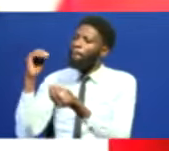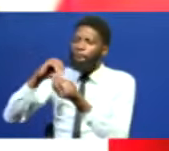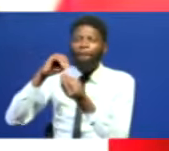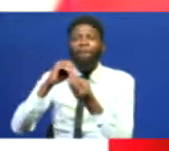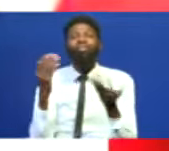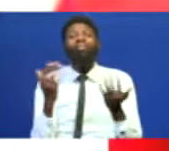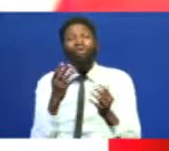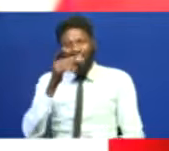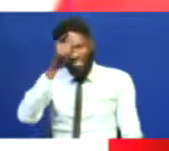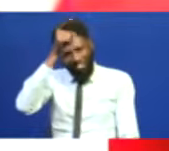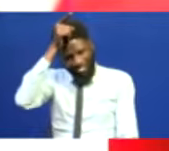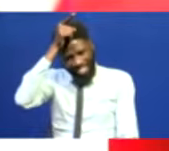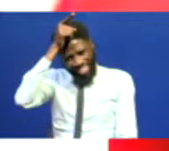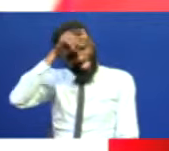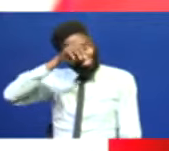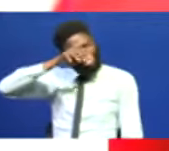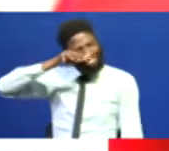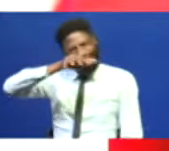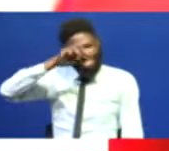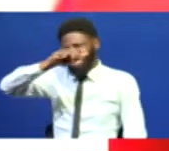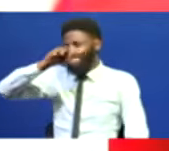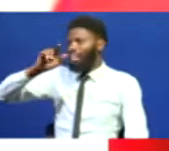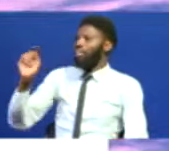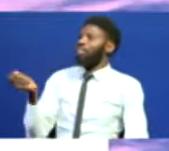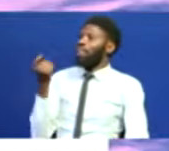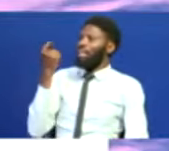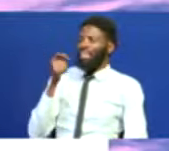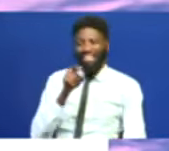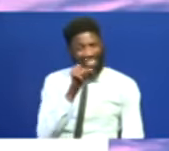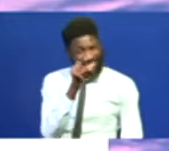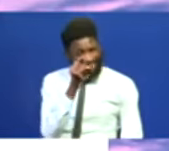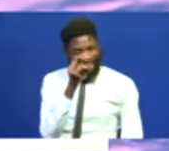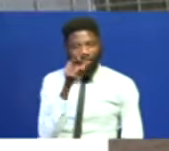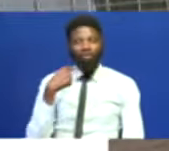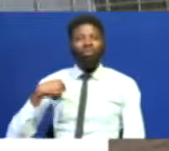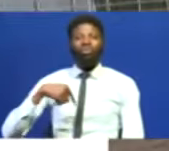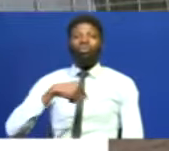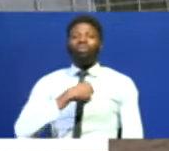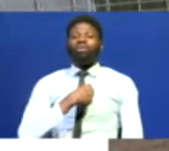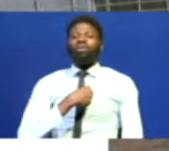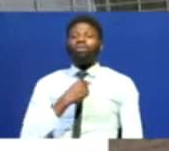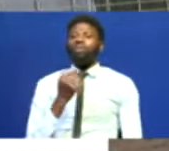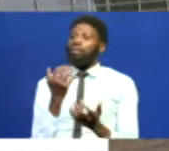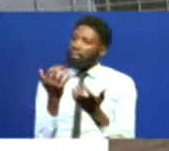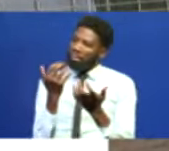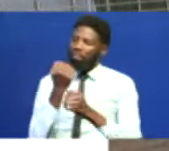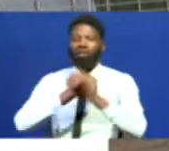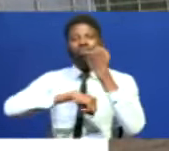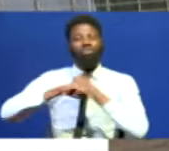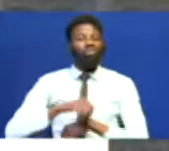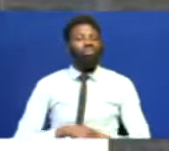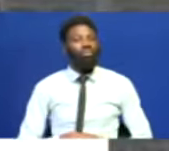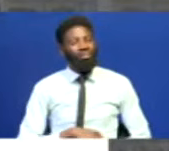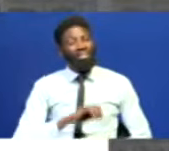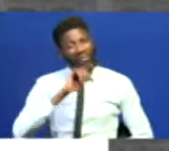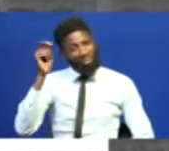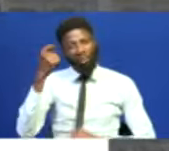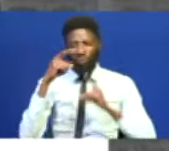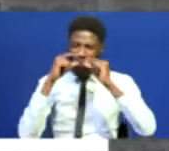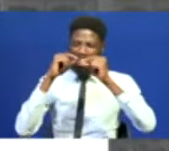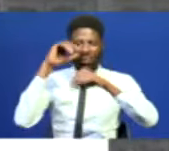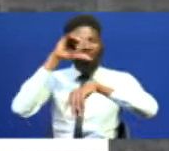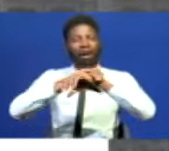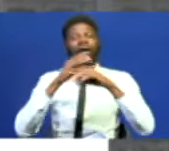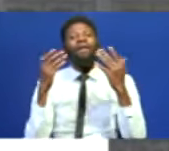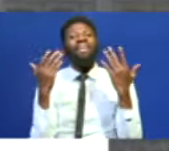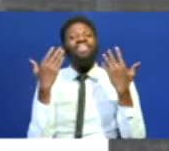Kenya. That is a cost for us. Rais alisema amepata bilioni 100